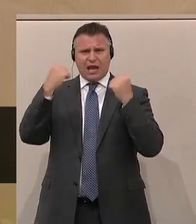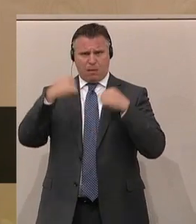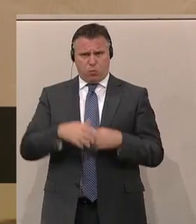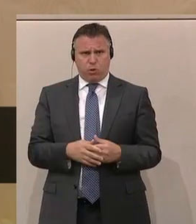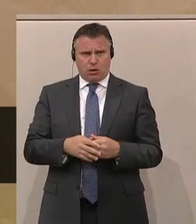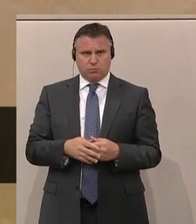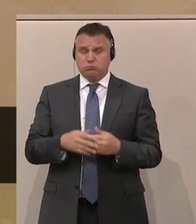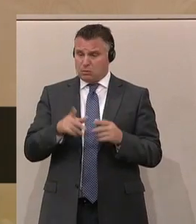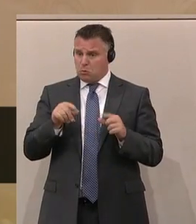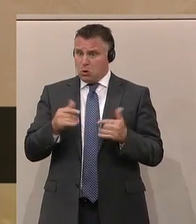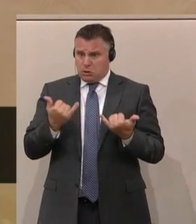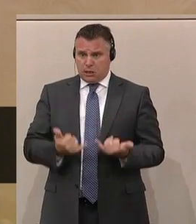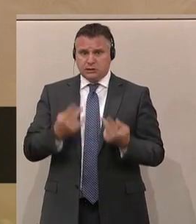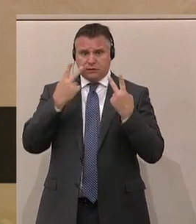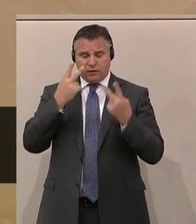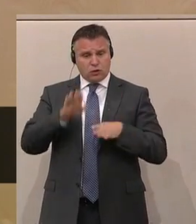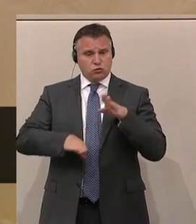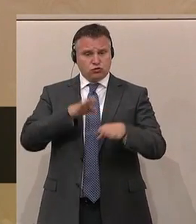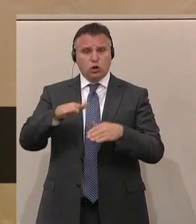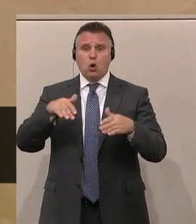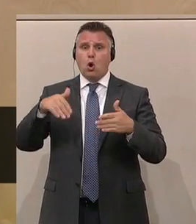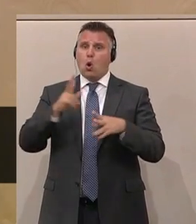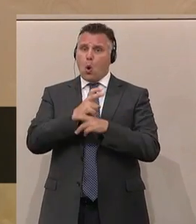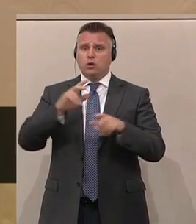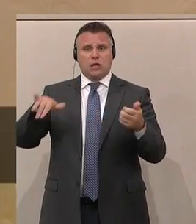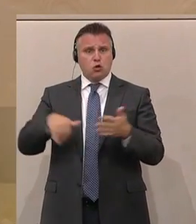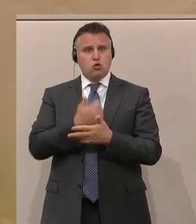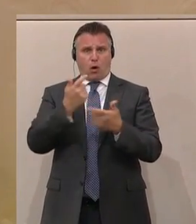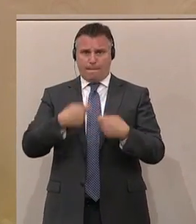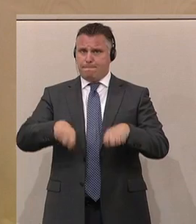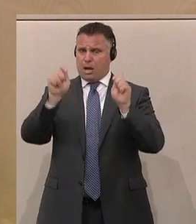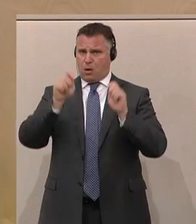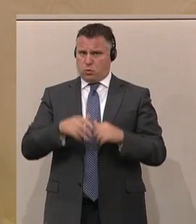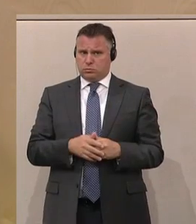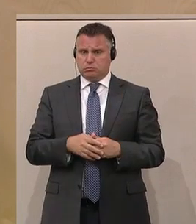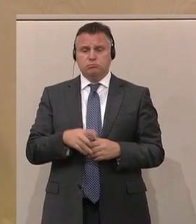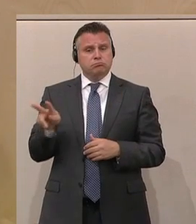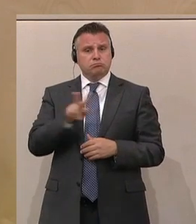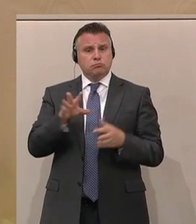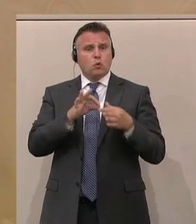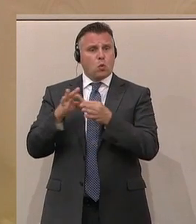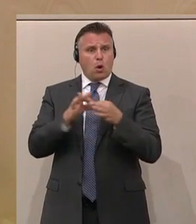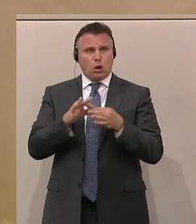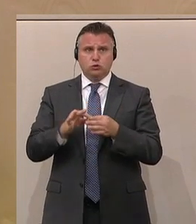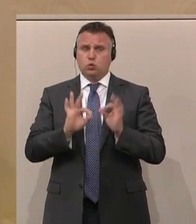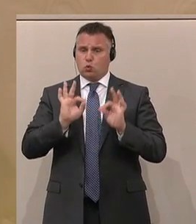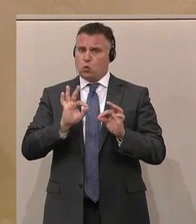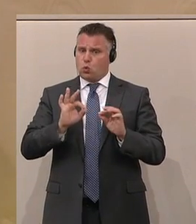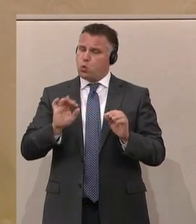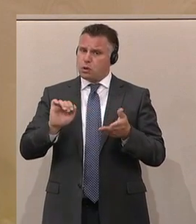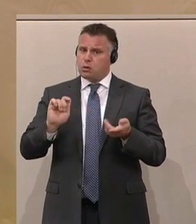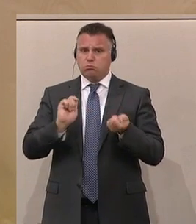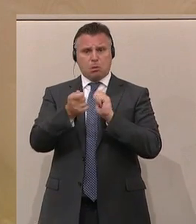weiterer Schritt unseres Projektes Österreich neu bauen. Diese Koalition treibt große Reformen voran